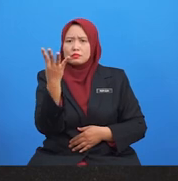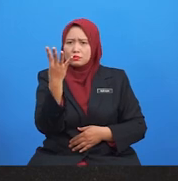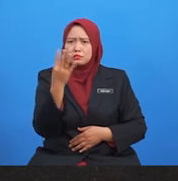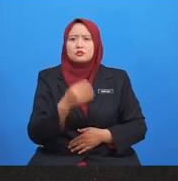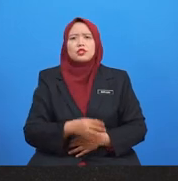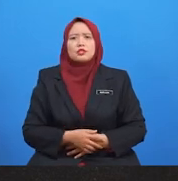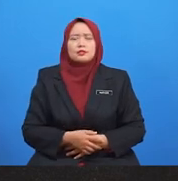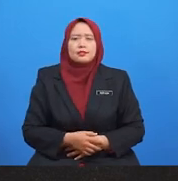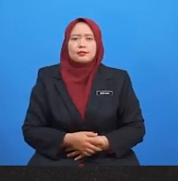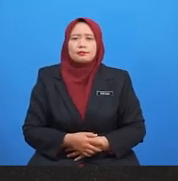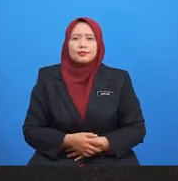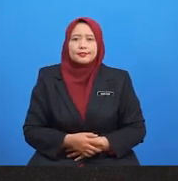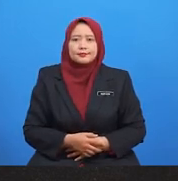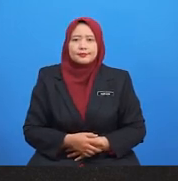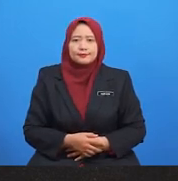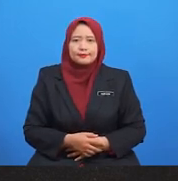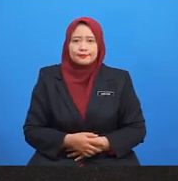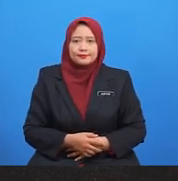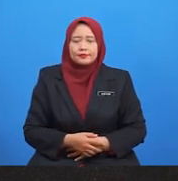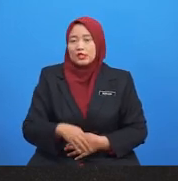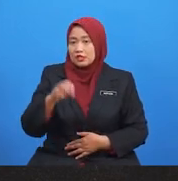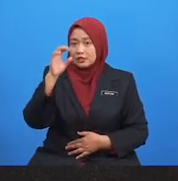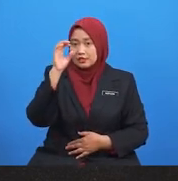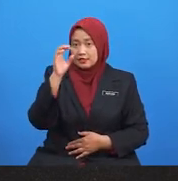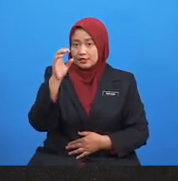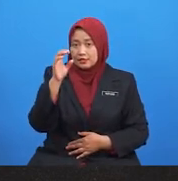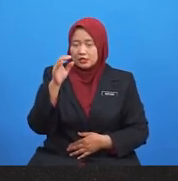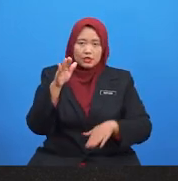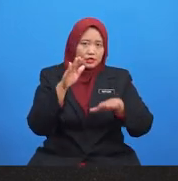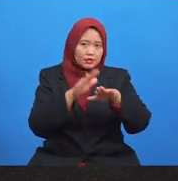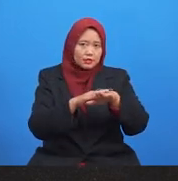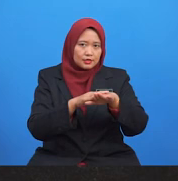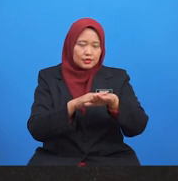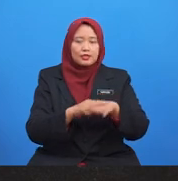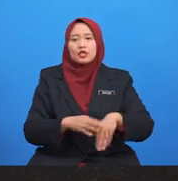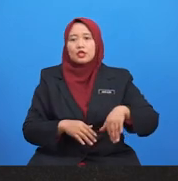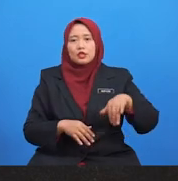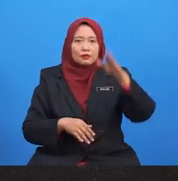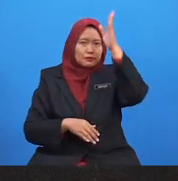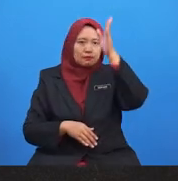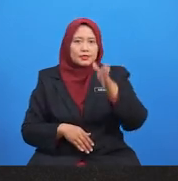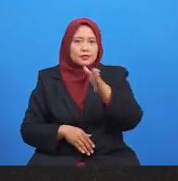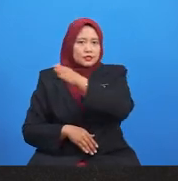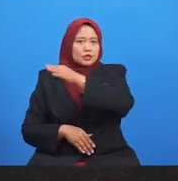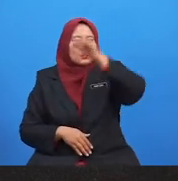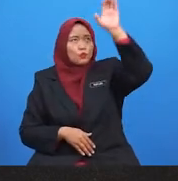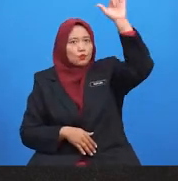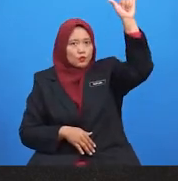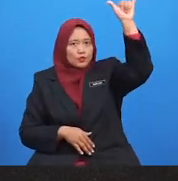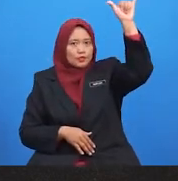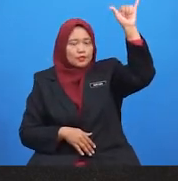di paparan skrin, kita dapat lihat titik C berada di atas paksi Y. Maka nilai